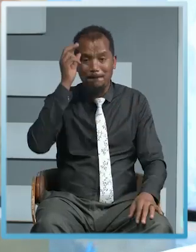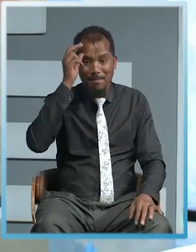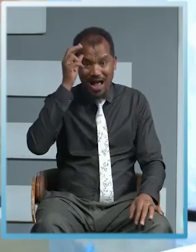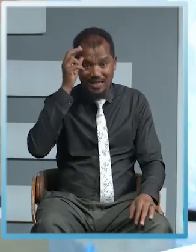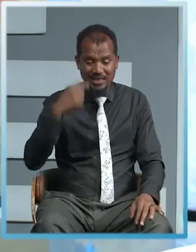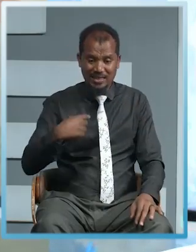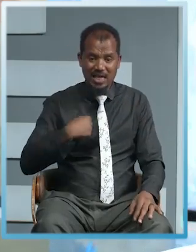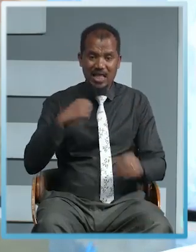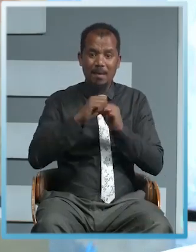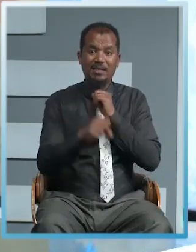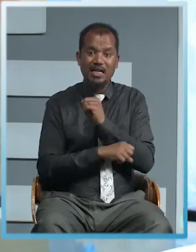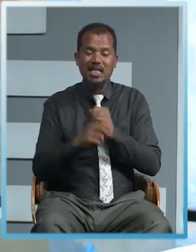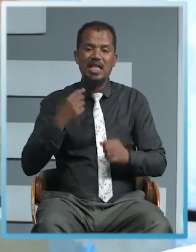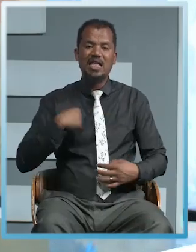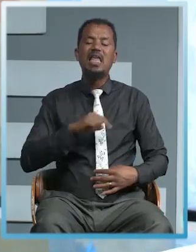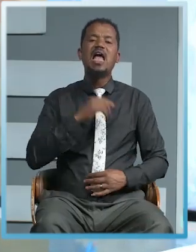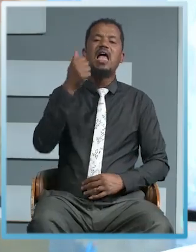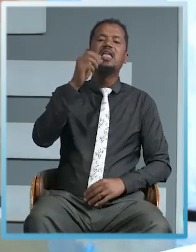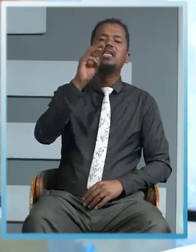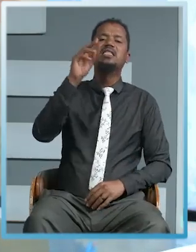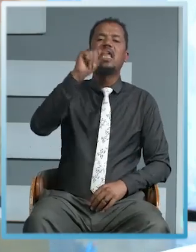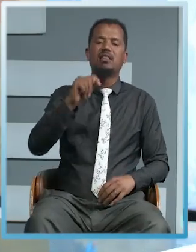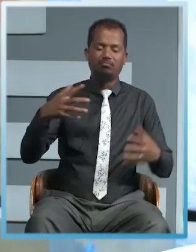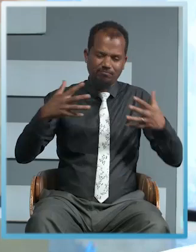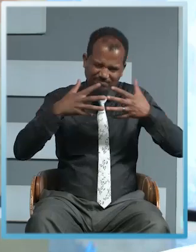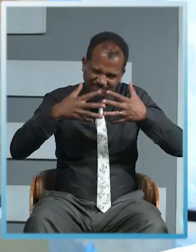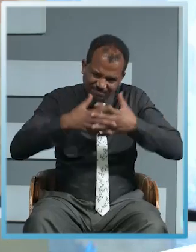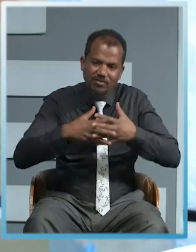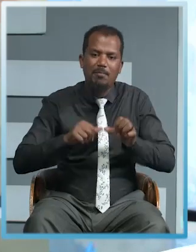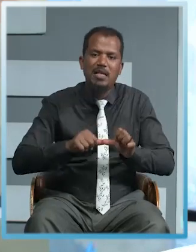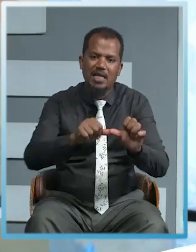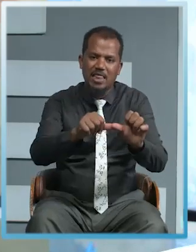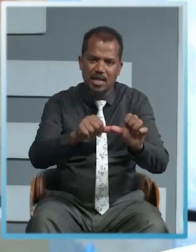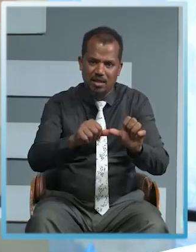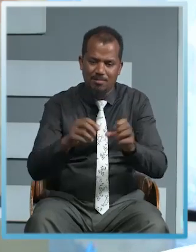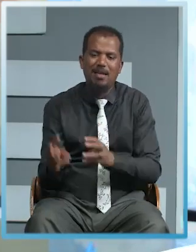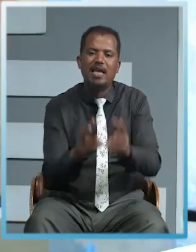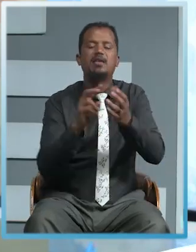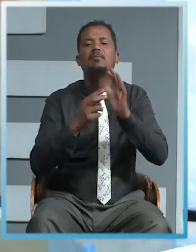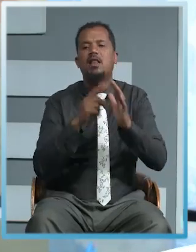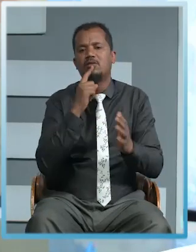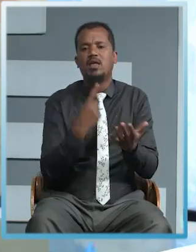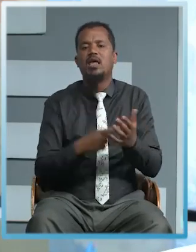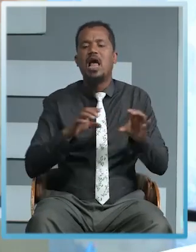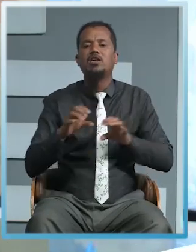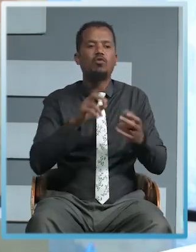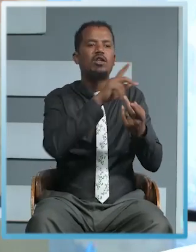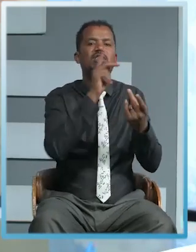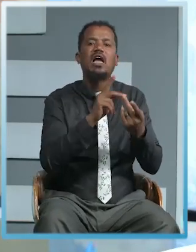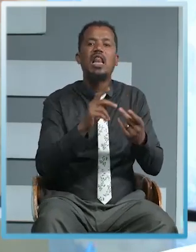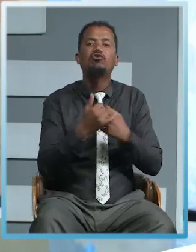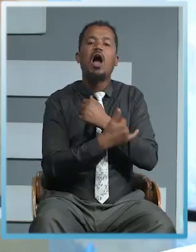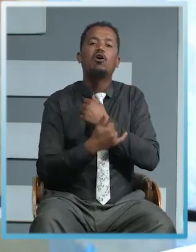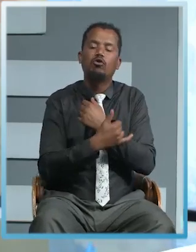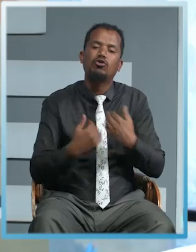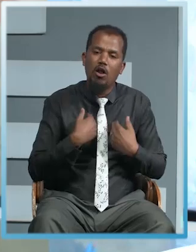ባህልና ከኛ መሰረት ከኛ ሴት ጋር አዋህዶ ማስቀጠል መንገድ ማለት ነው። ያንን አድርገው የተሳካላቸው ሀገሮች